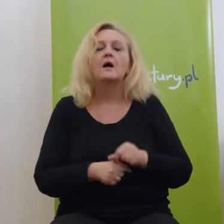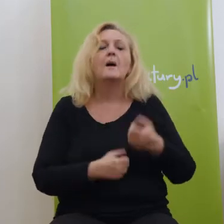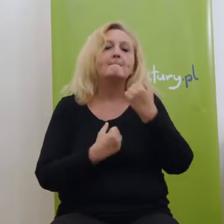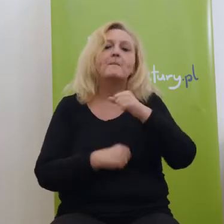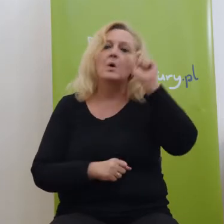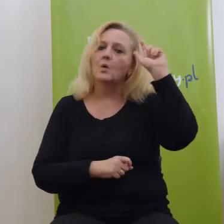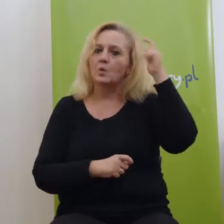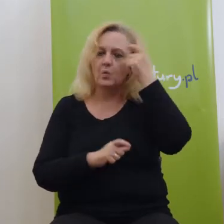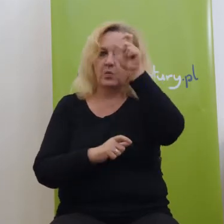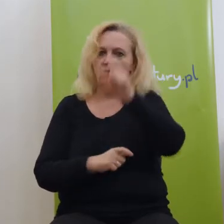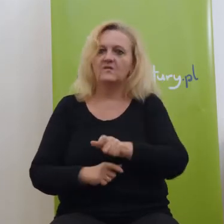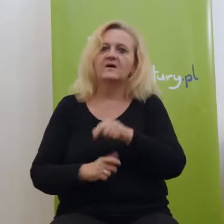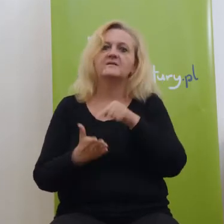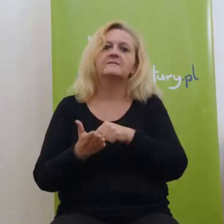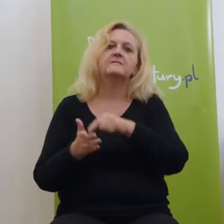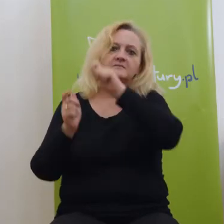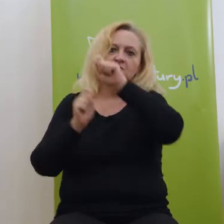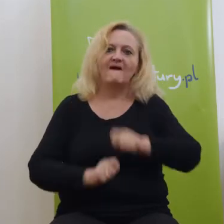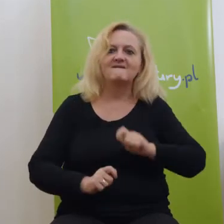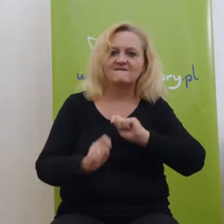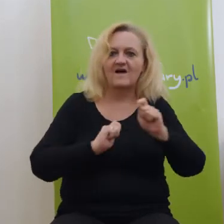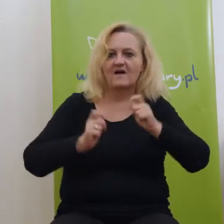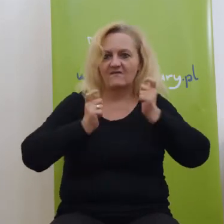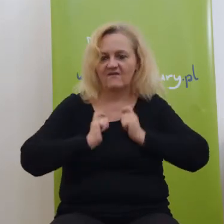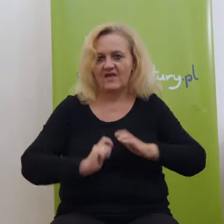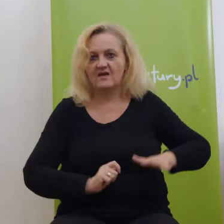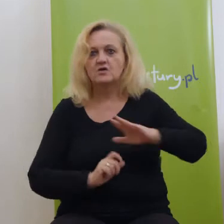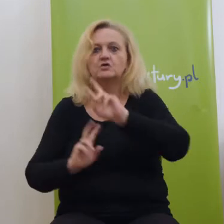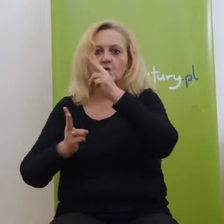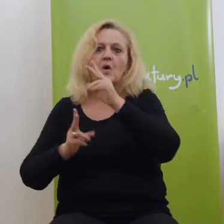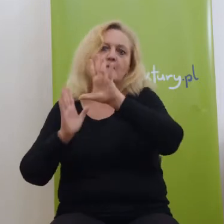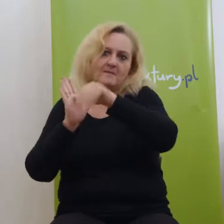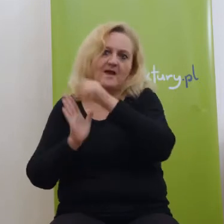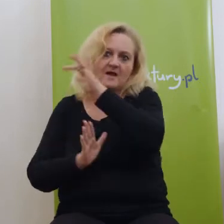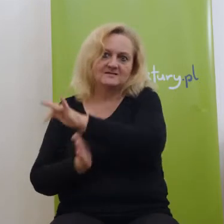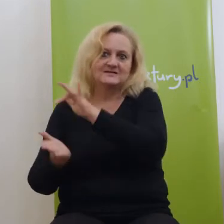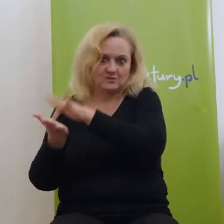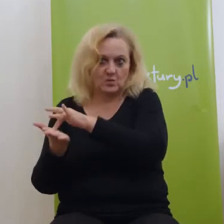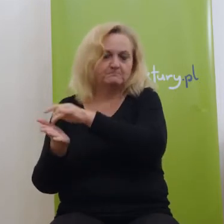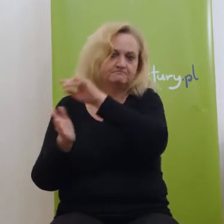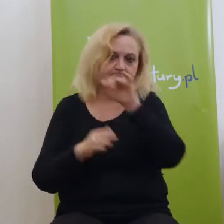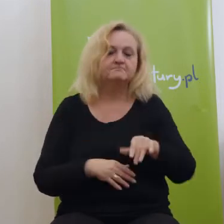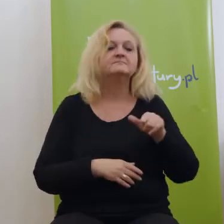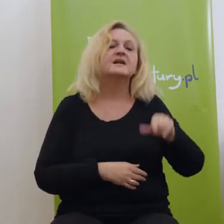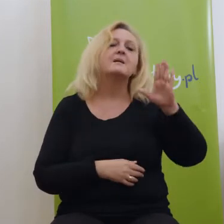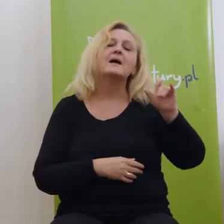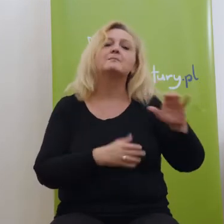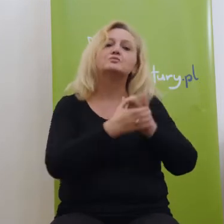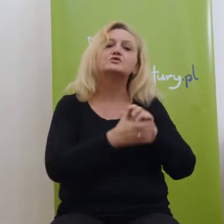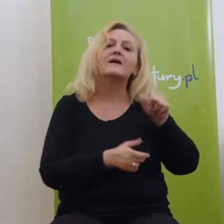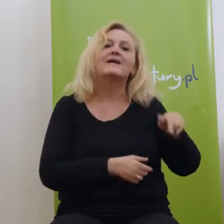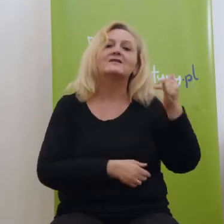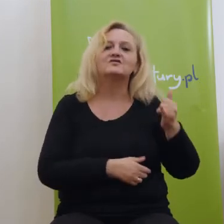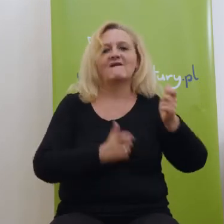bohaterka główna przyjeżdża na wakacje na wieś z miasta, a Beatka, jej przyjaciółka, jest